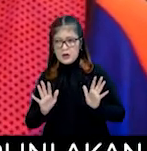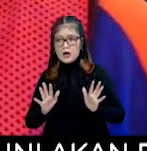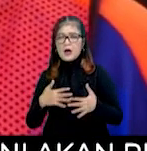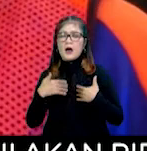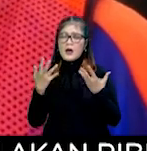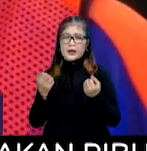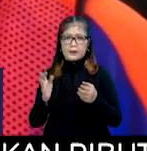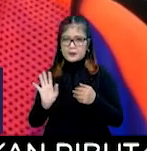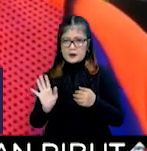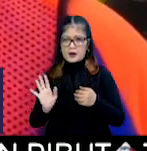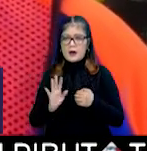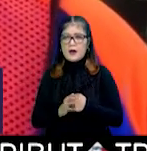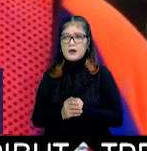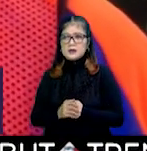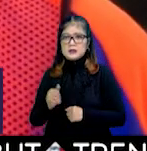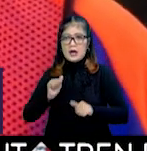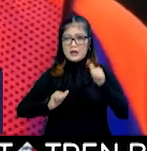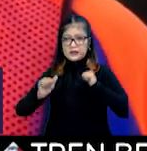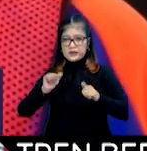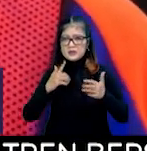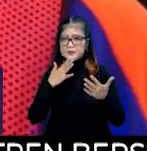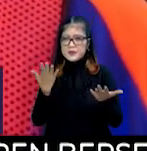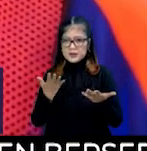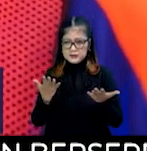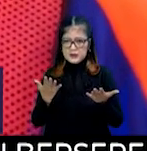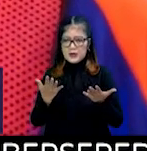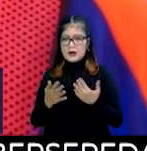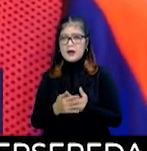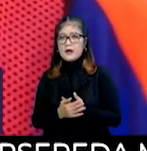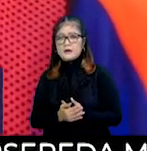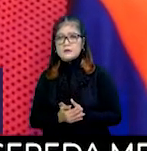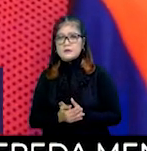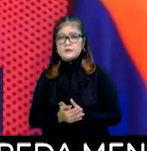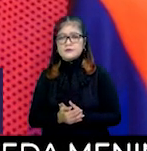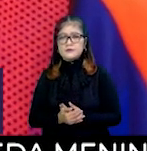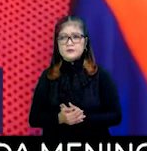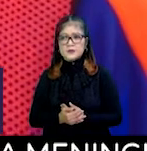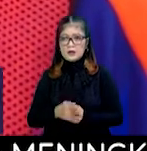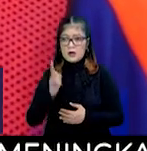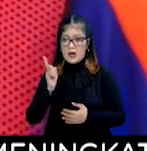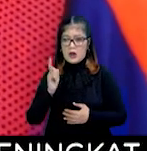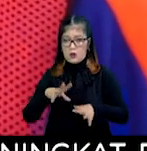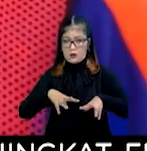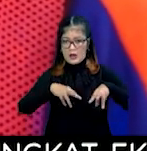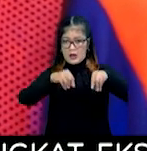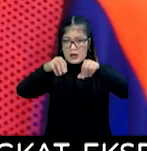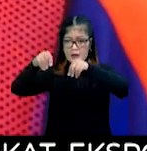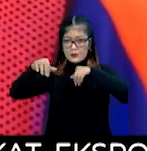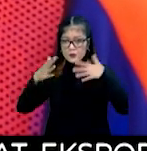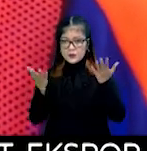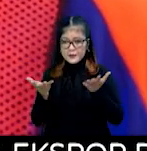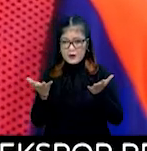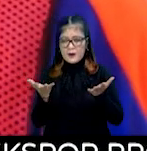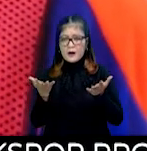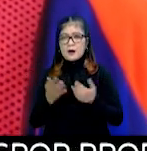masih tenang-tenang. Aktivitas biasa ya? Iya, biasa. Kalau dari hujan abu, intensitasnya gimana? Mulai dari